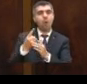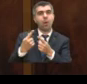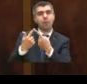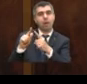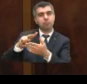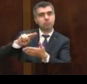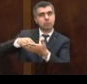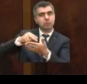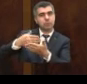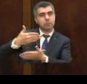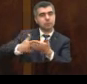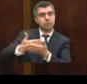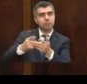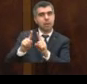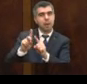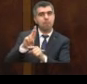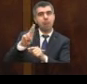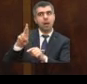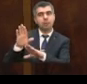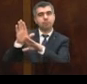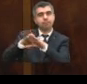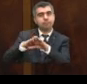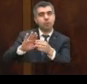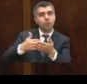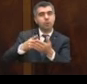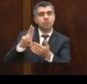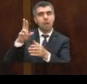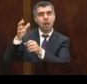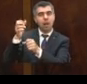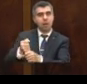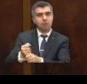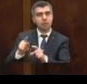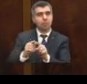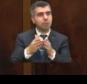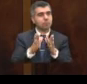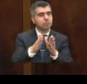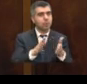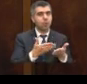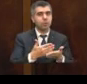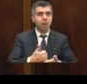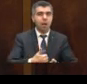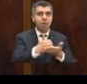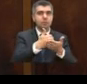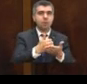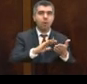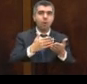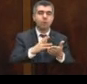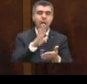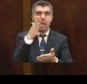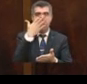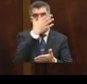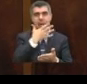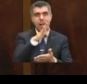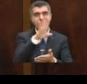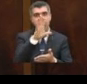الملكية السامية لصاحب الجلالة حفظه الله بانفتاح المغرب على أشقائه الأفارقة، حيث أمر بإرسال مساعدات